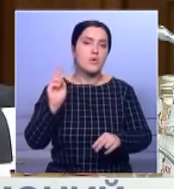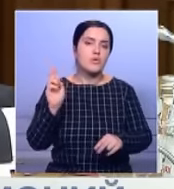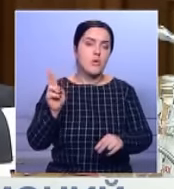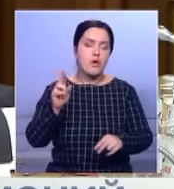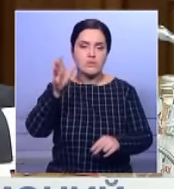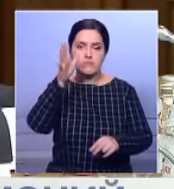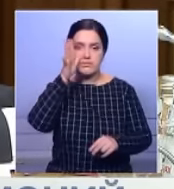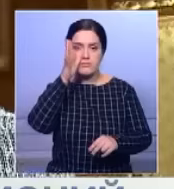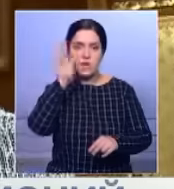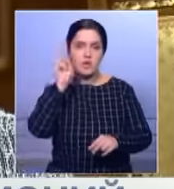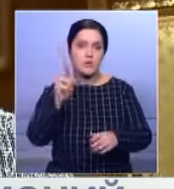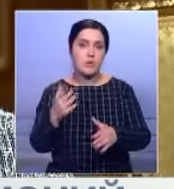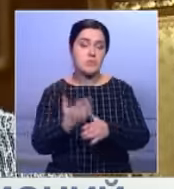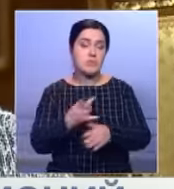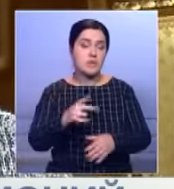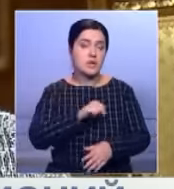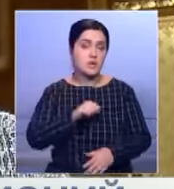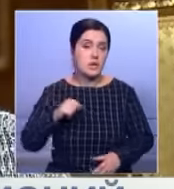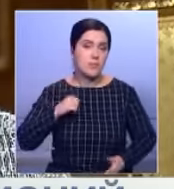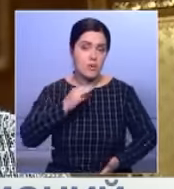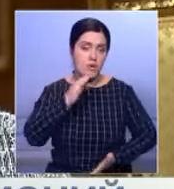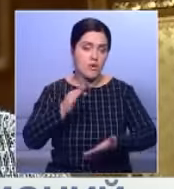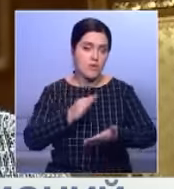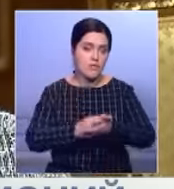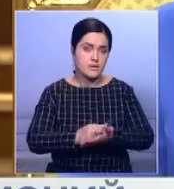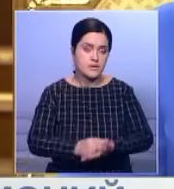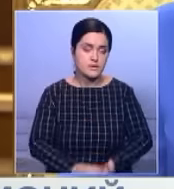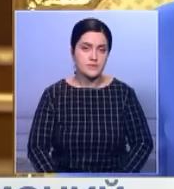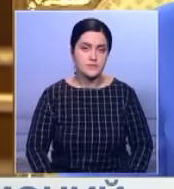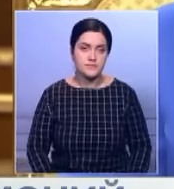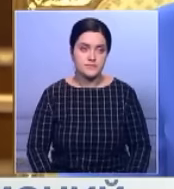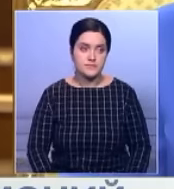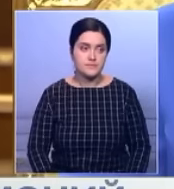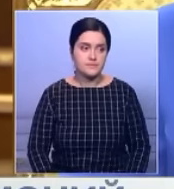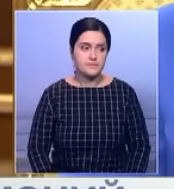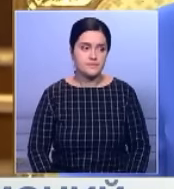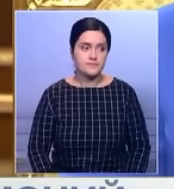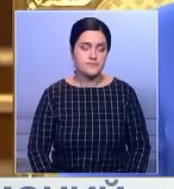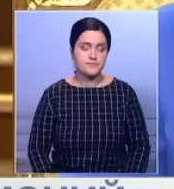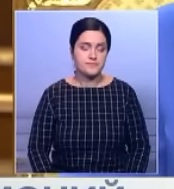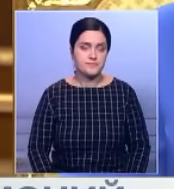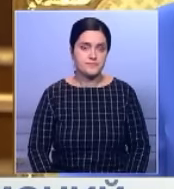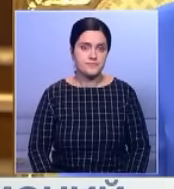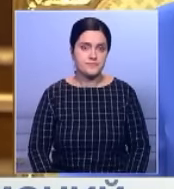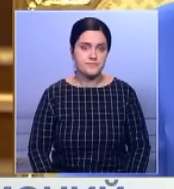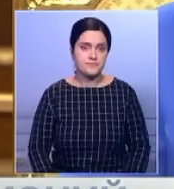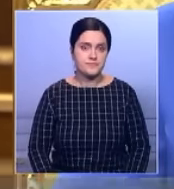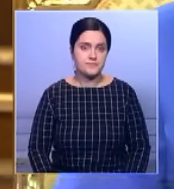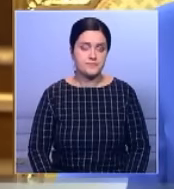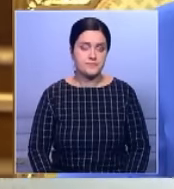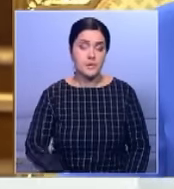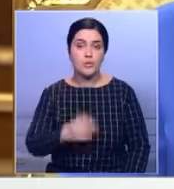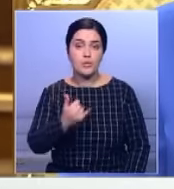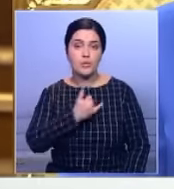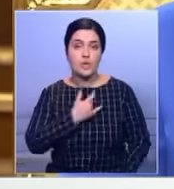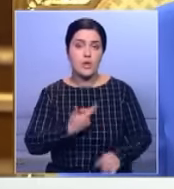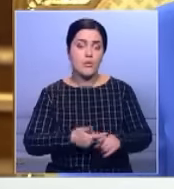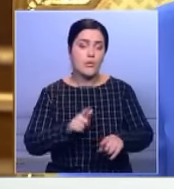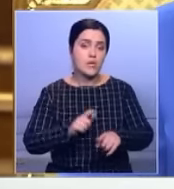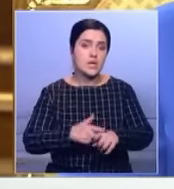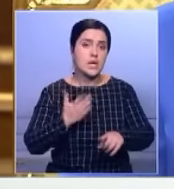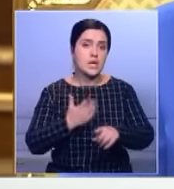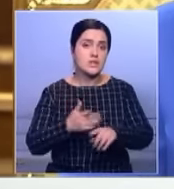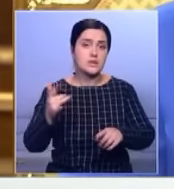так-то помочь. Надо всегда правительству думать о своей ответственности. Бізде мықты У нас очень сильная